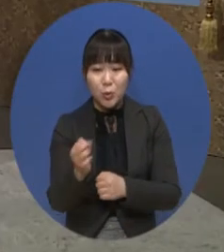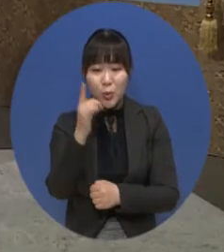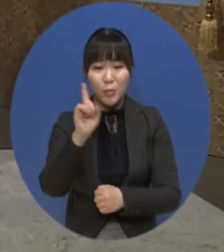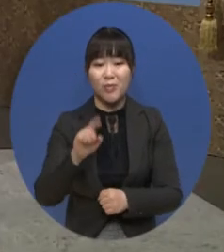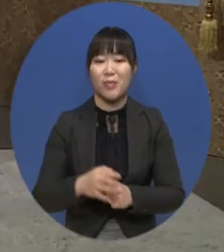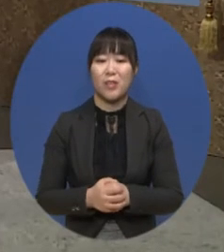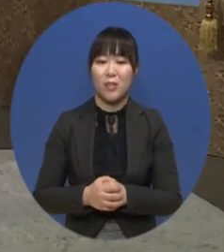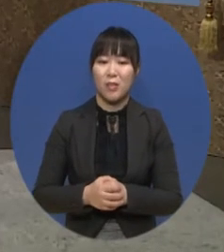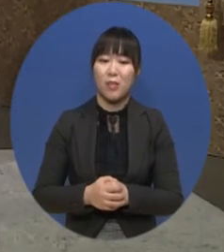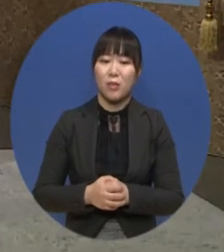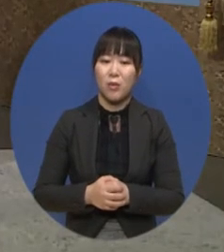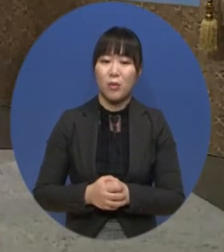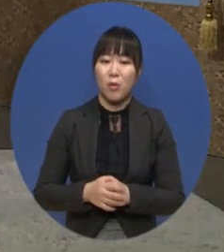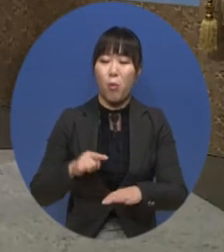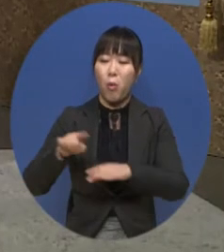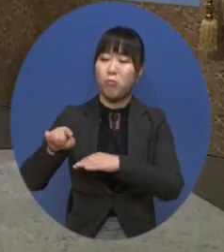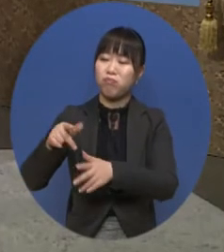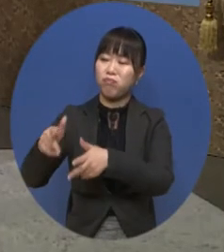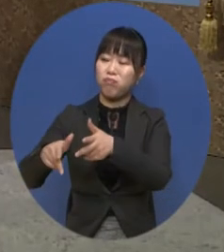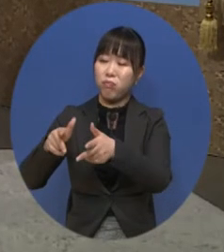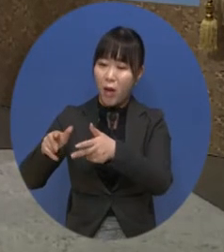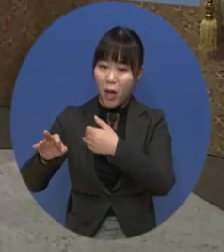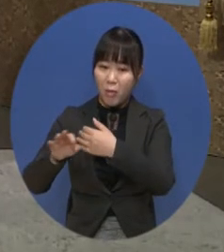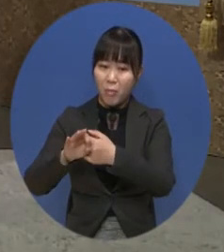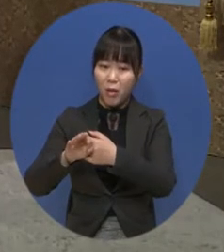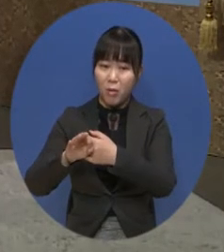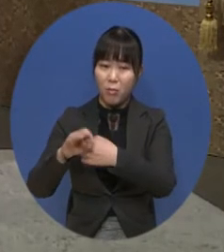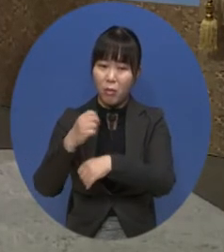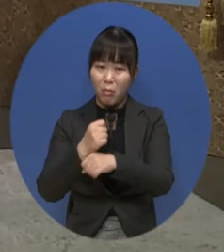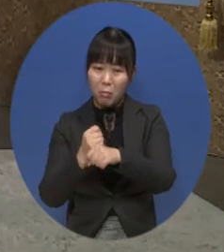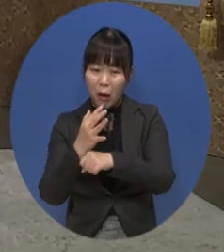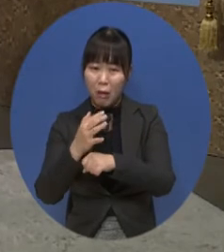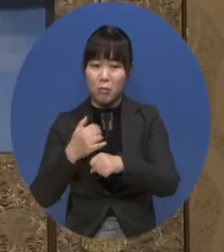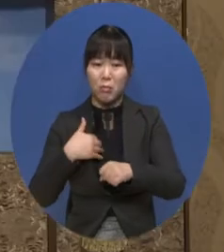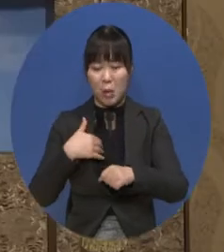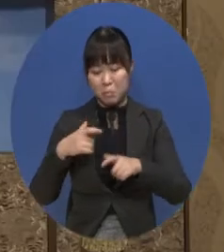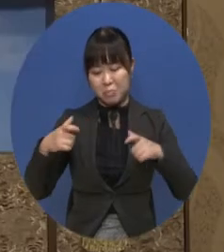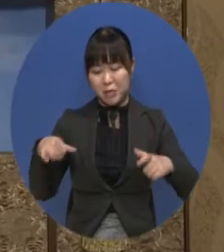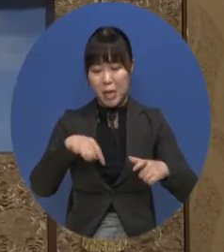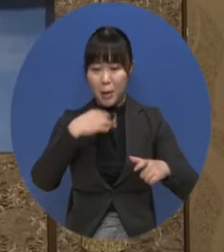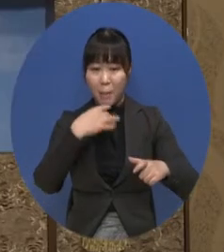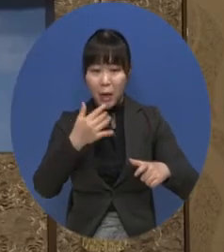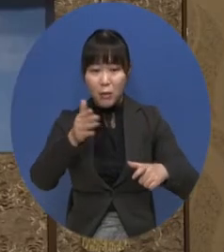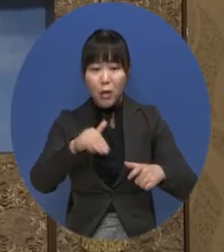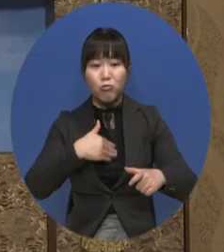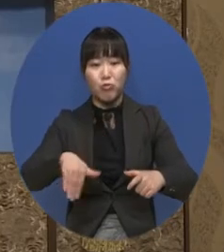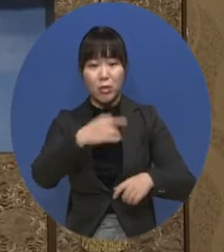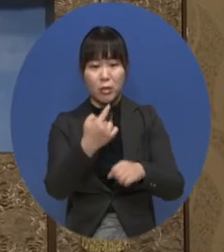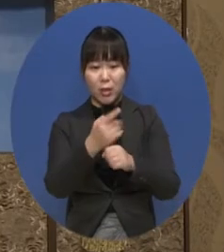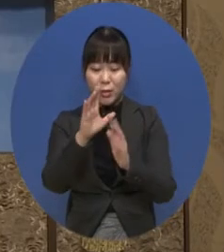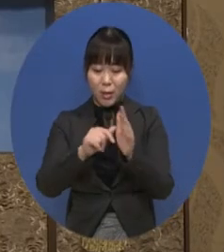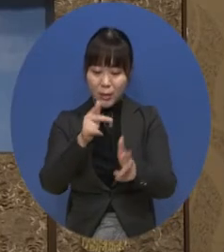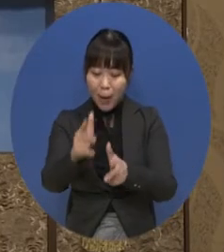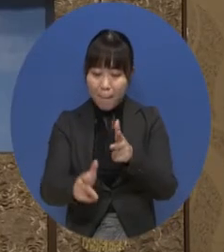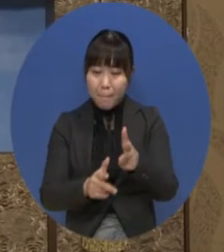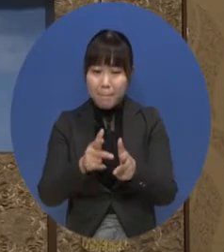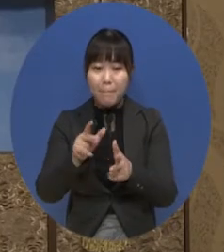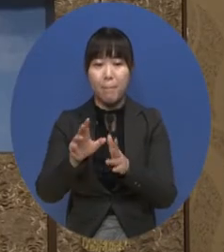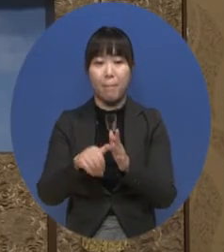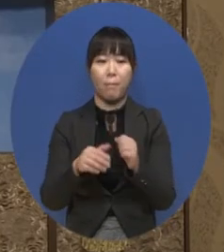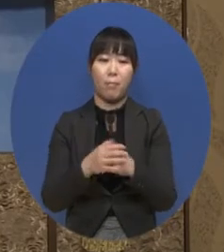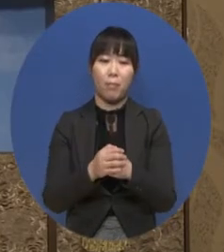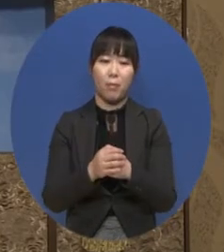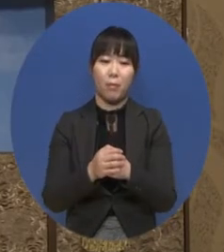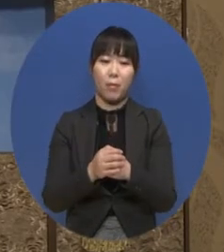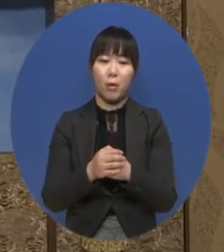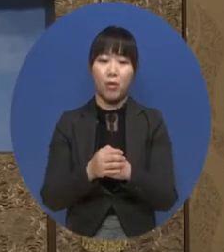이렇게 외주 용역 사업을 하면 네. 과업지시서 안에 있는 사업만 해요. 근데 예. 저희는 작년에 사업을 할 때